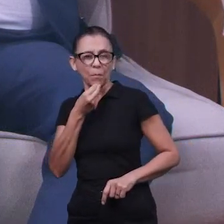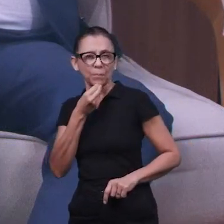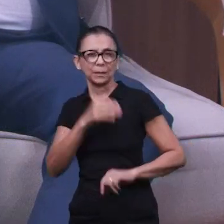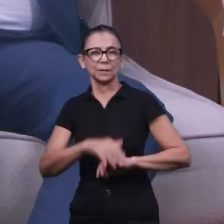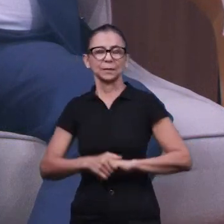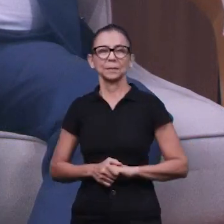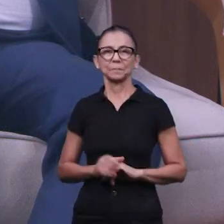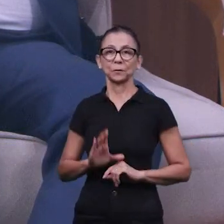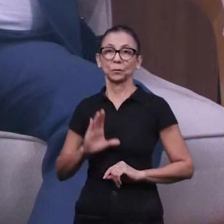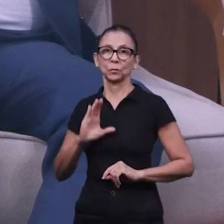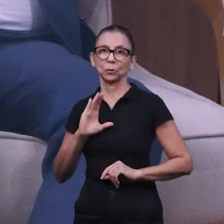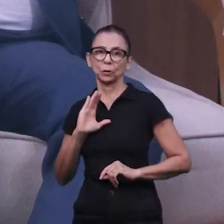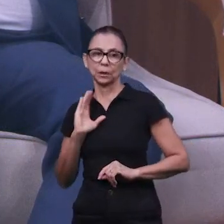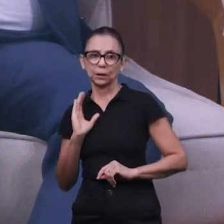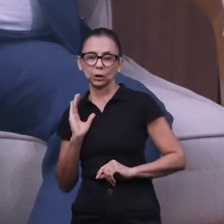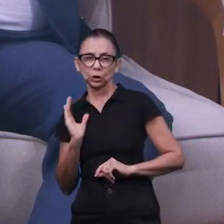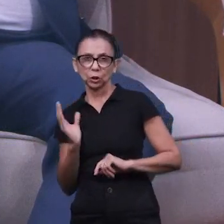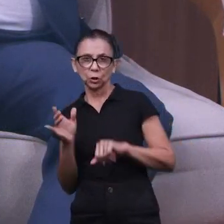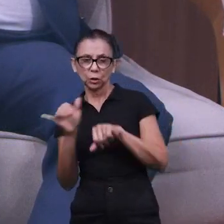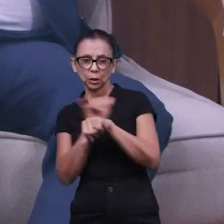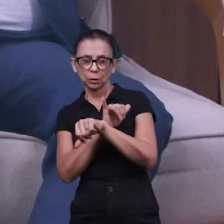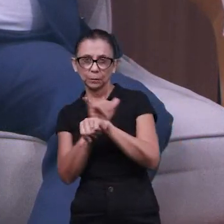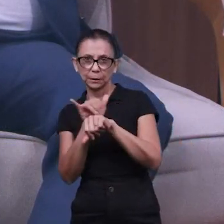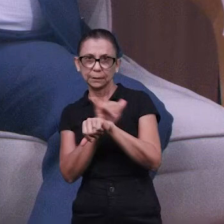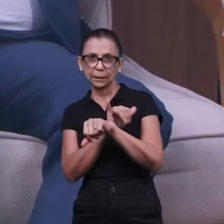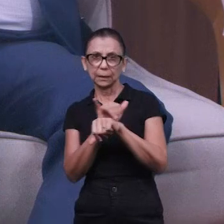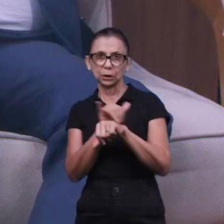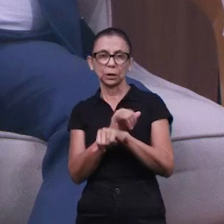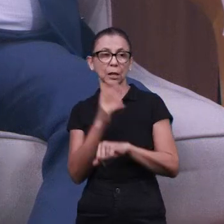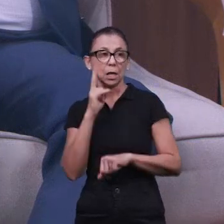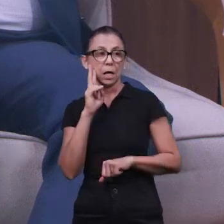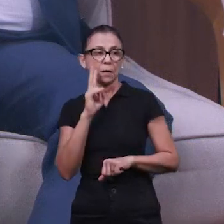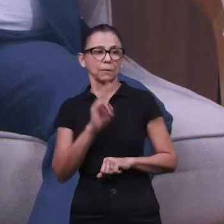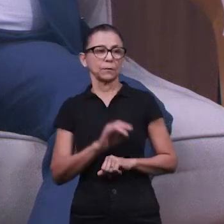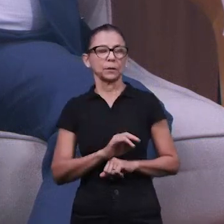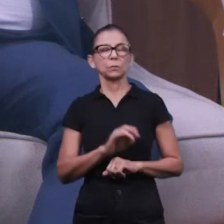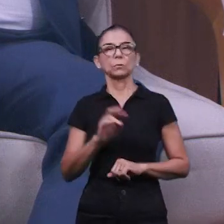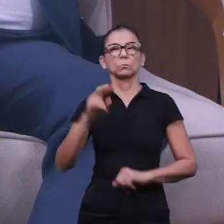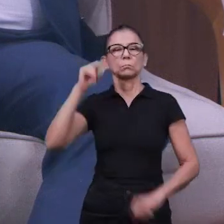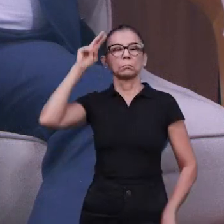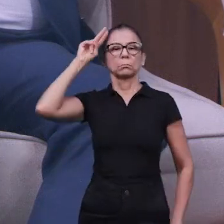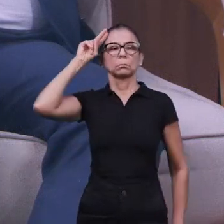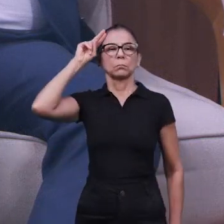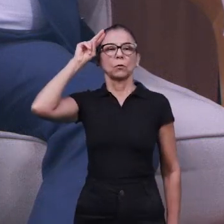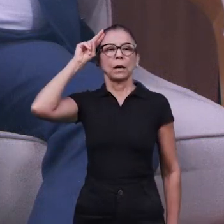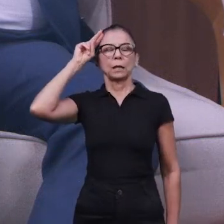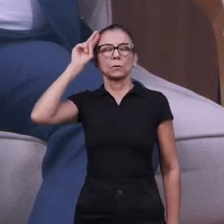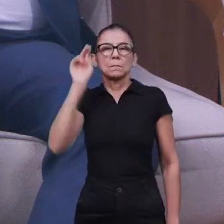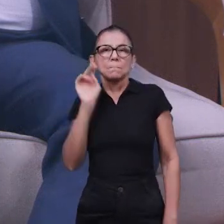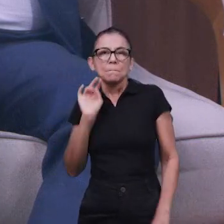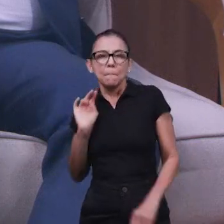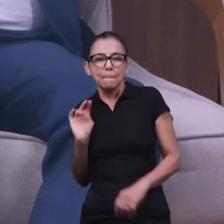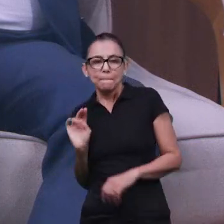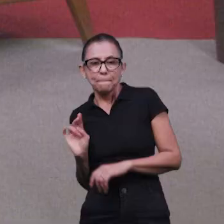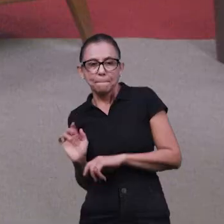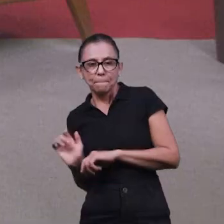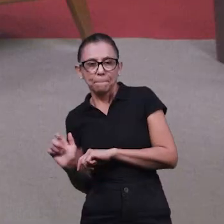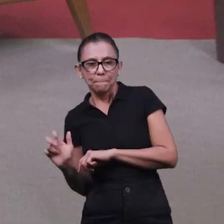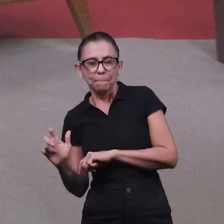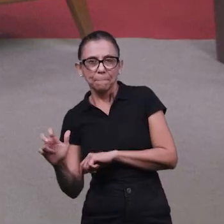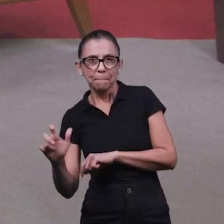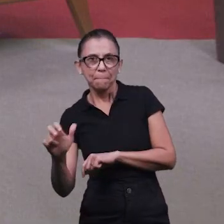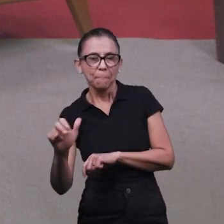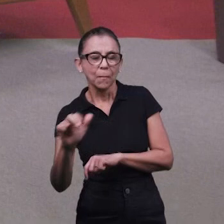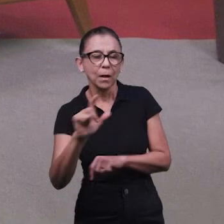Bethléem et ils sont passés par la garnison des Philistins et ont pris l'eau